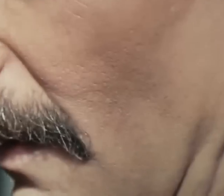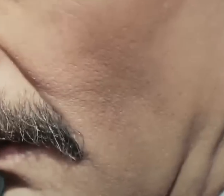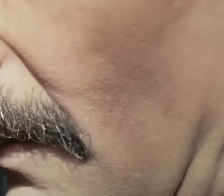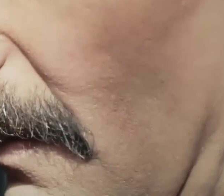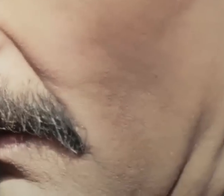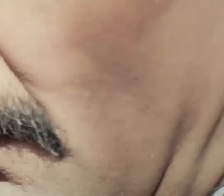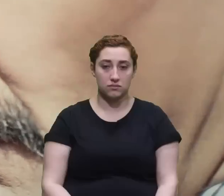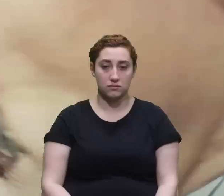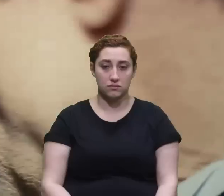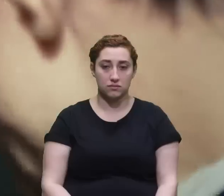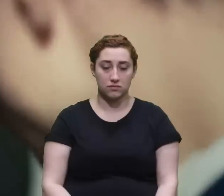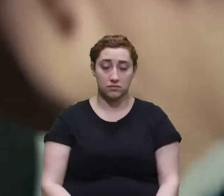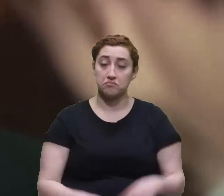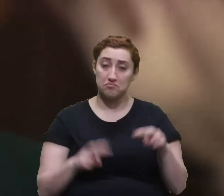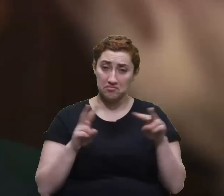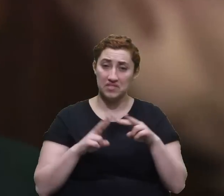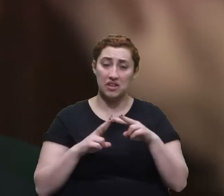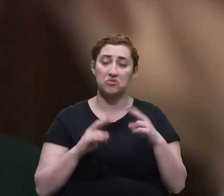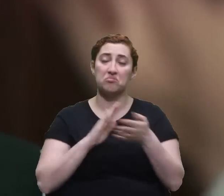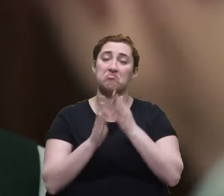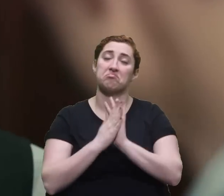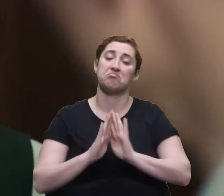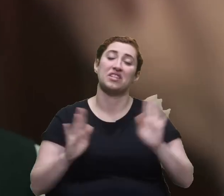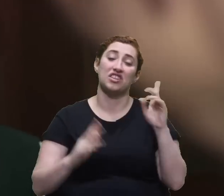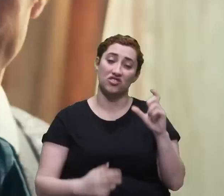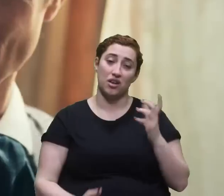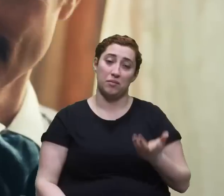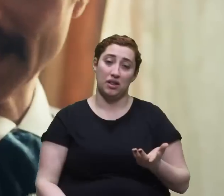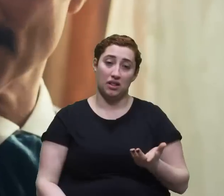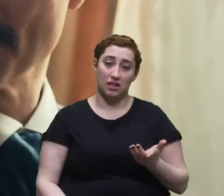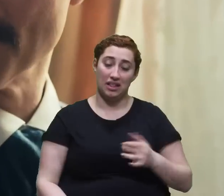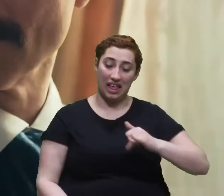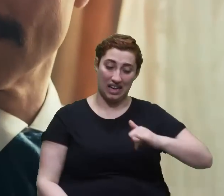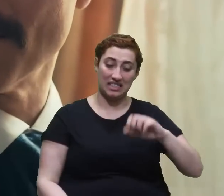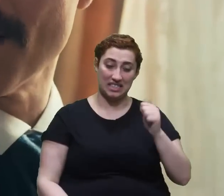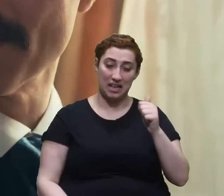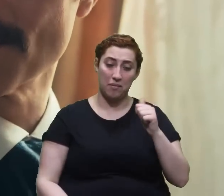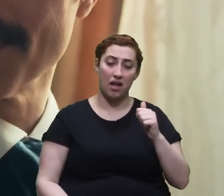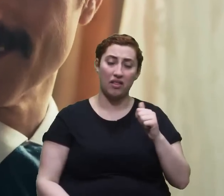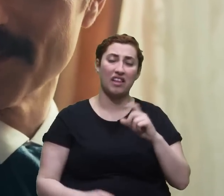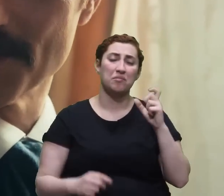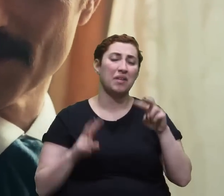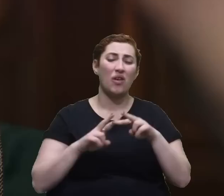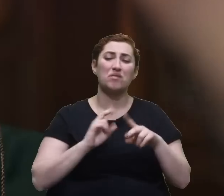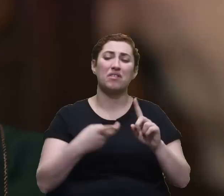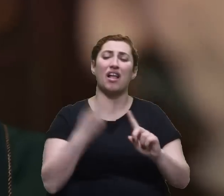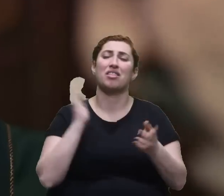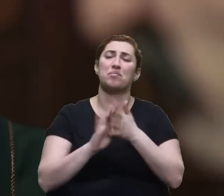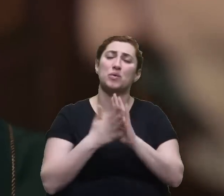Cemil Akbar'ın odasında. Miloş artık tarih oldu. Cemil, yakın bir zamanda tamamen ortadan